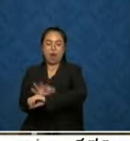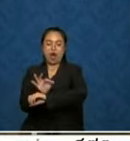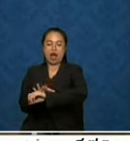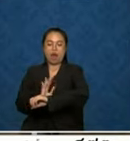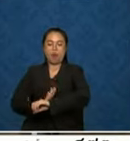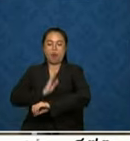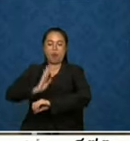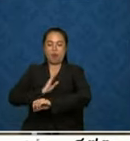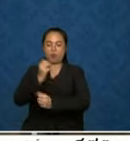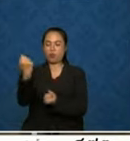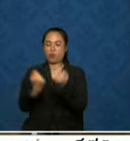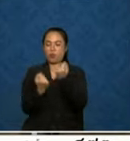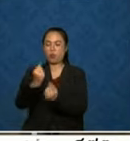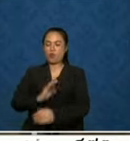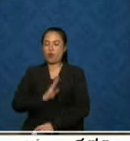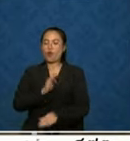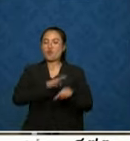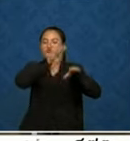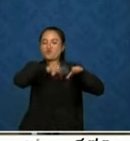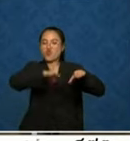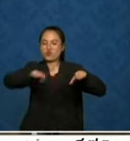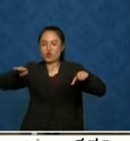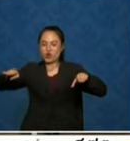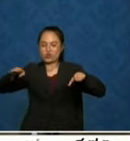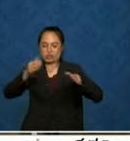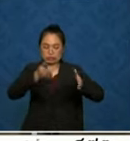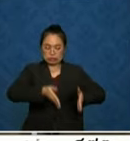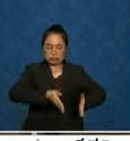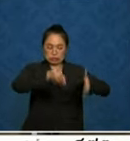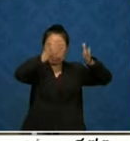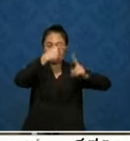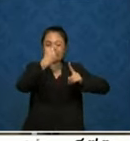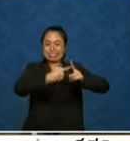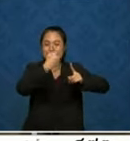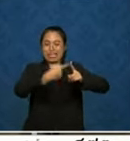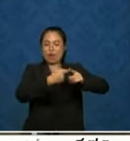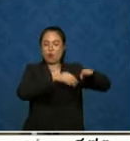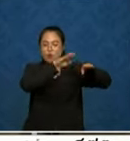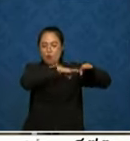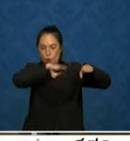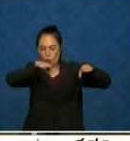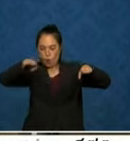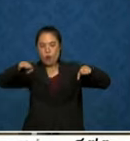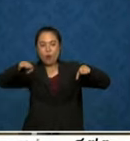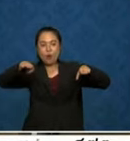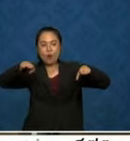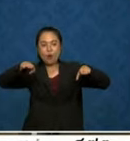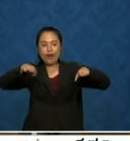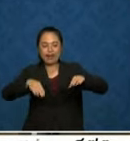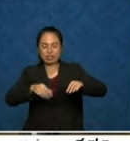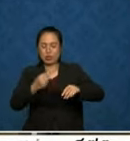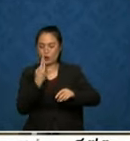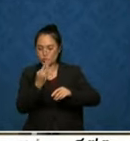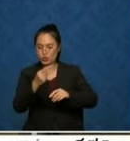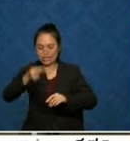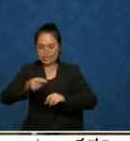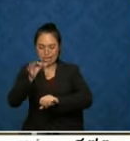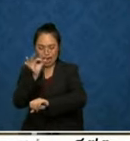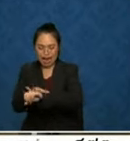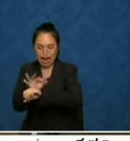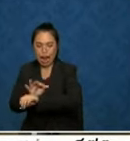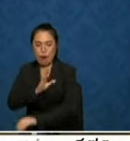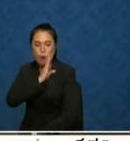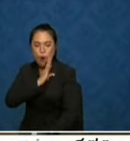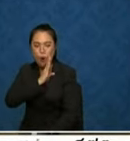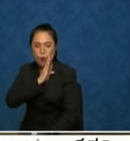หรูๆรถหรูๆเอาไปจอดไว้ไปเช่าตึกไปเช่าอยู่แล้วไปออกมาหรือนาฬิกาปลอมครับนี่